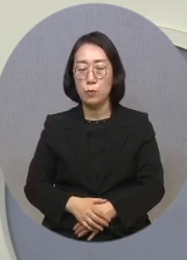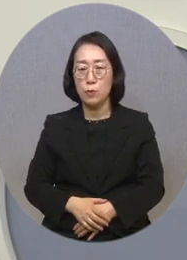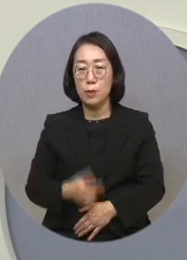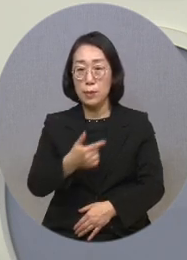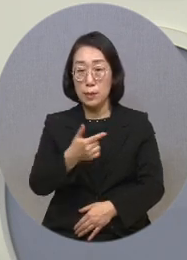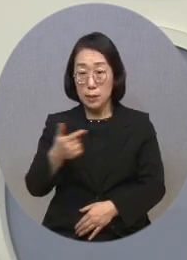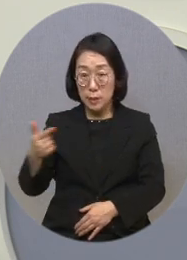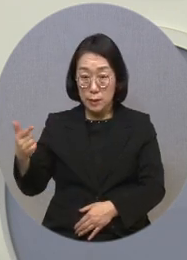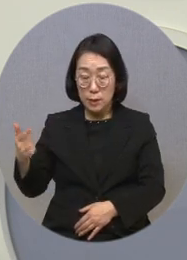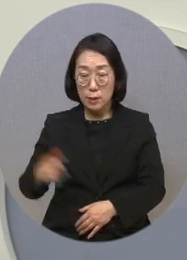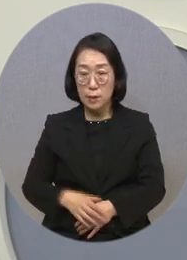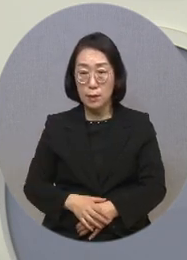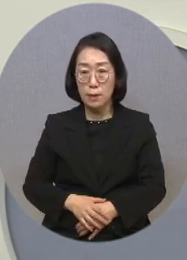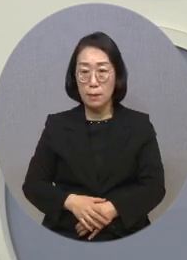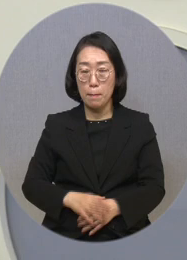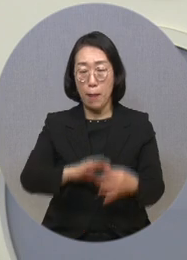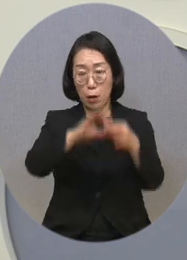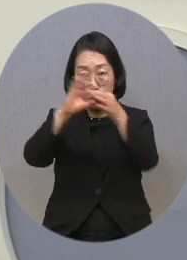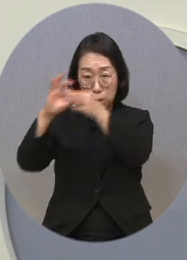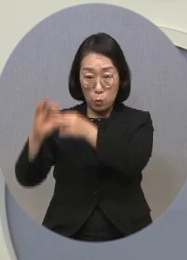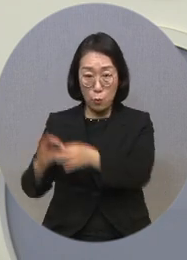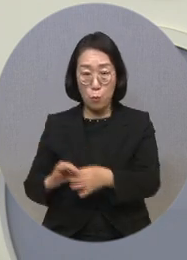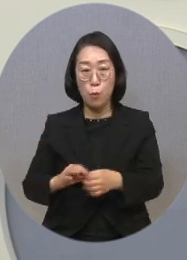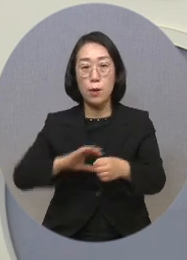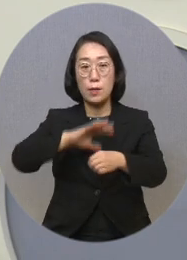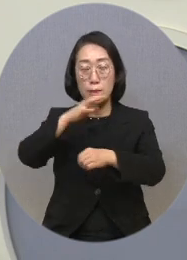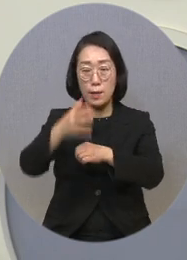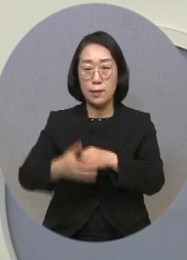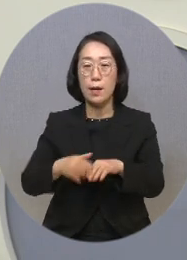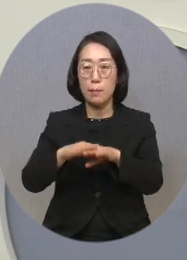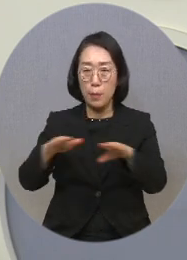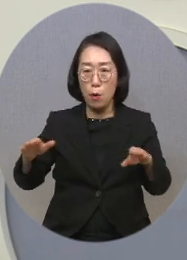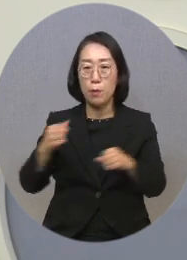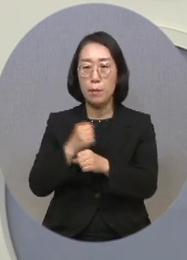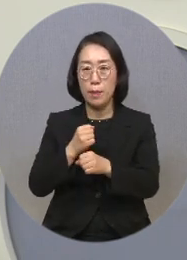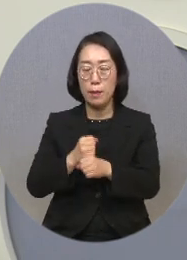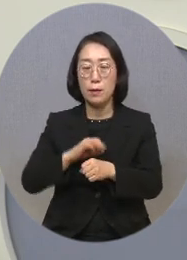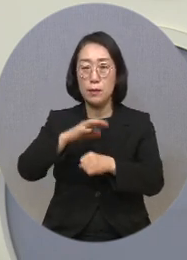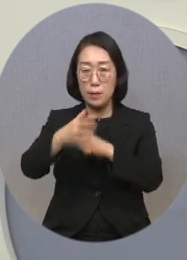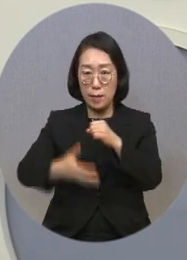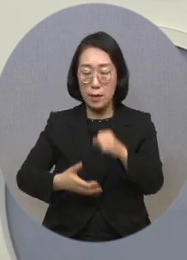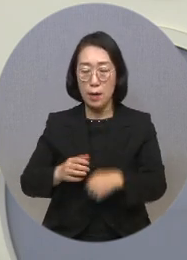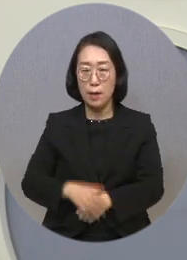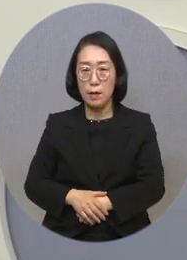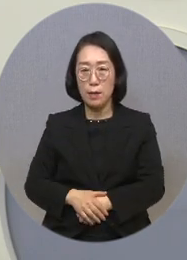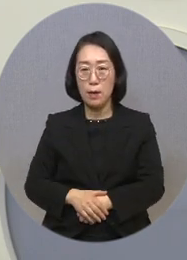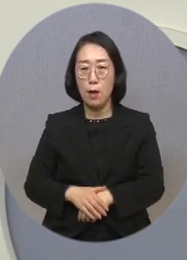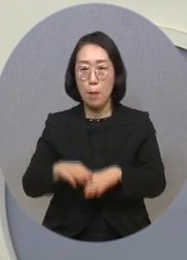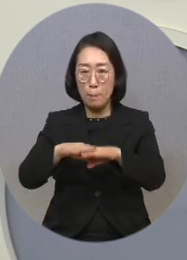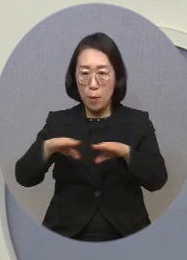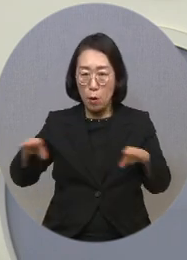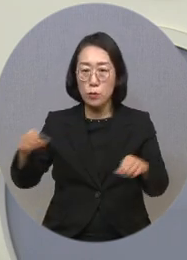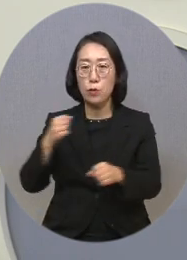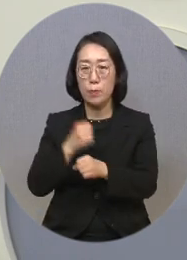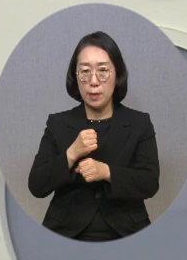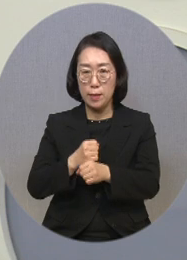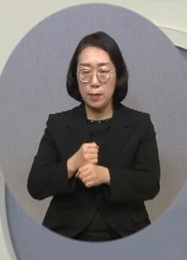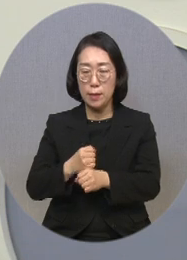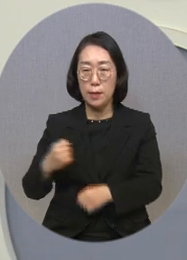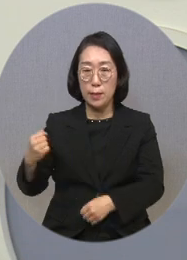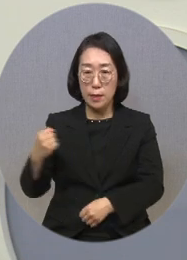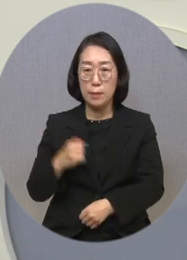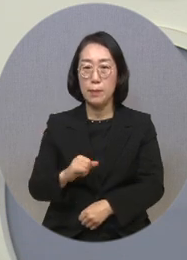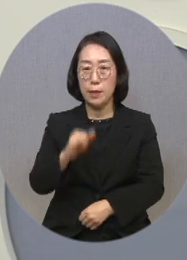세상을 평정하기 위해서 왔다 그래요. 그래서 금년에는 그러한 세상을 평정하는 기운을 좀 많이 가지고 있는